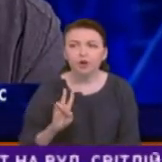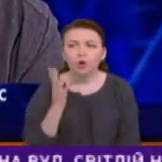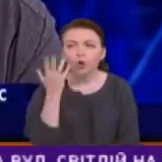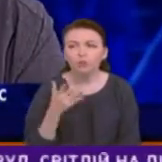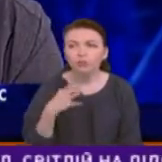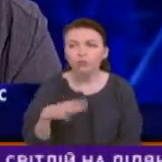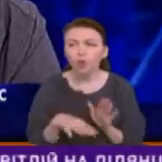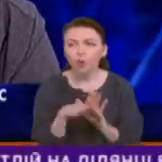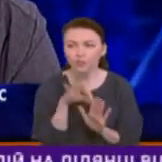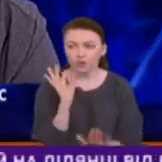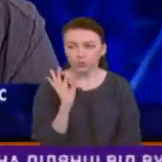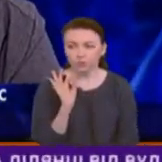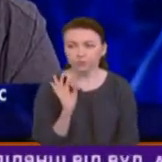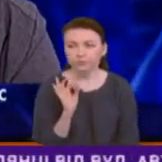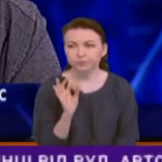було обрано